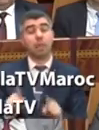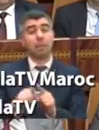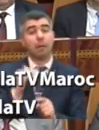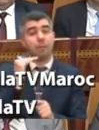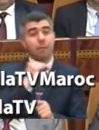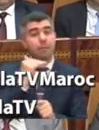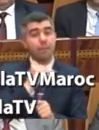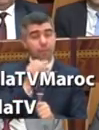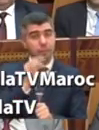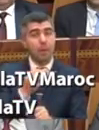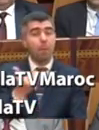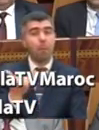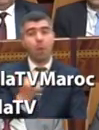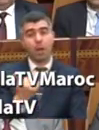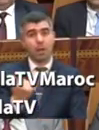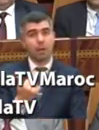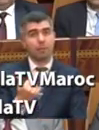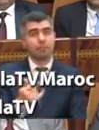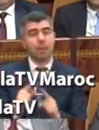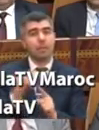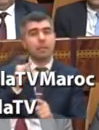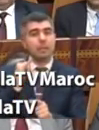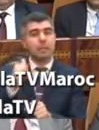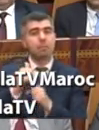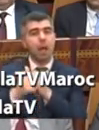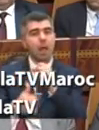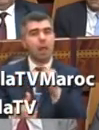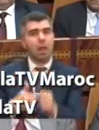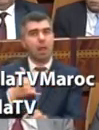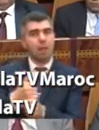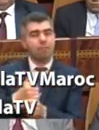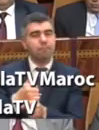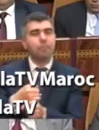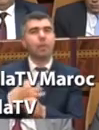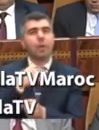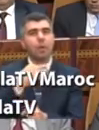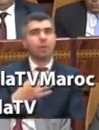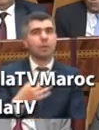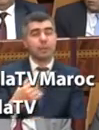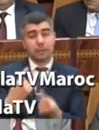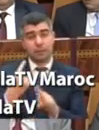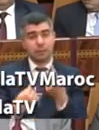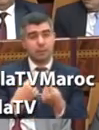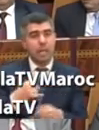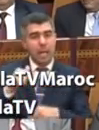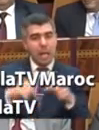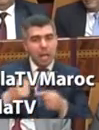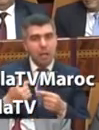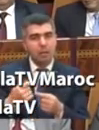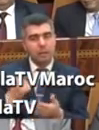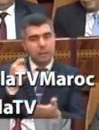العمليه، لانه هذه هي الحل الانجع، لما نبقاوش كل عام نجيو ونشوفوا روسنا واش عندنا واش كاين التعويض واش ما